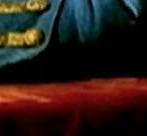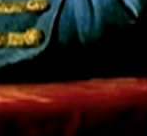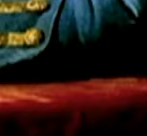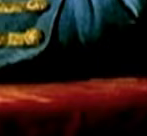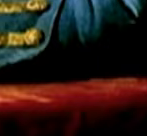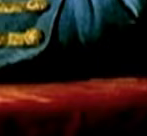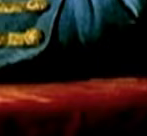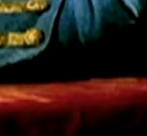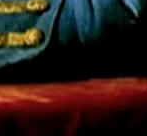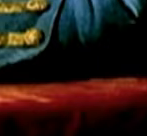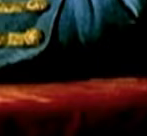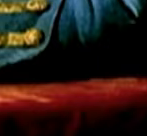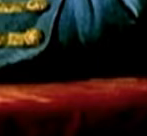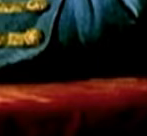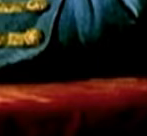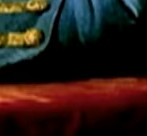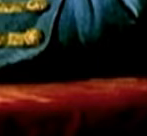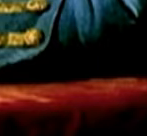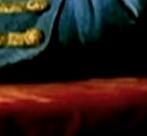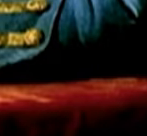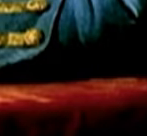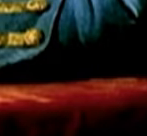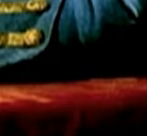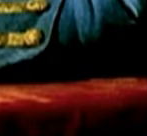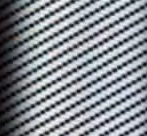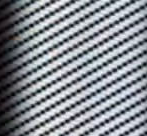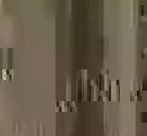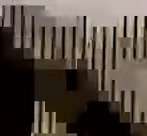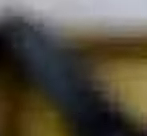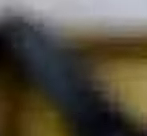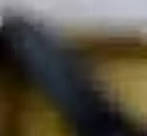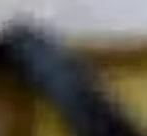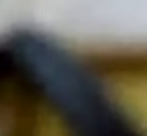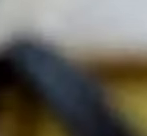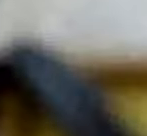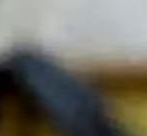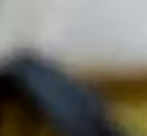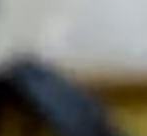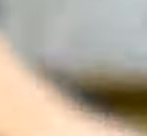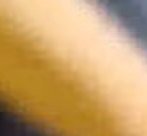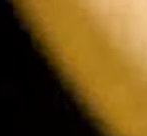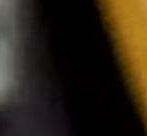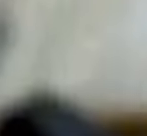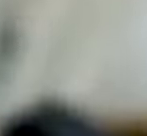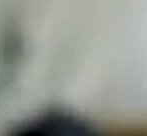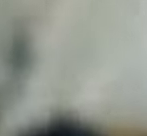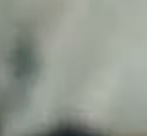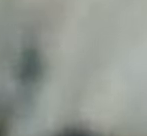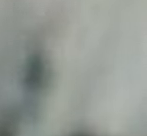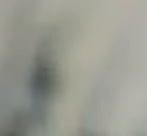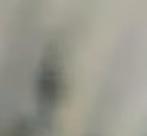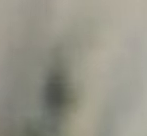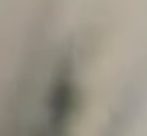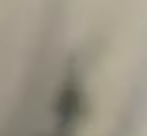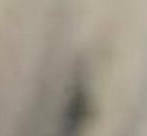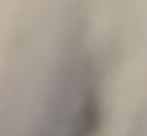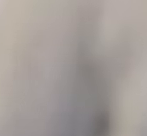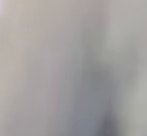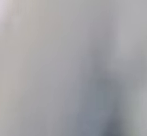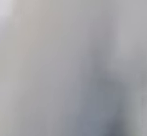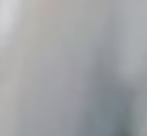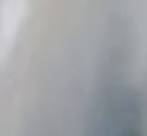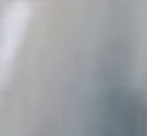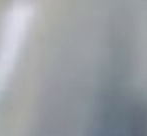writing a complete man. Sa wika natin, ang pagbabasa ay kaganapan ng katauhan. Ang